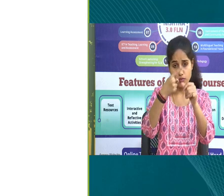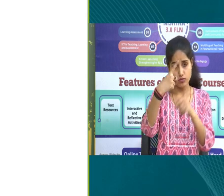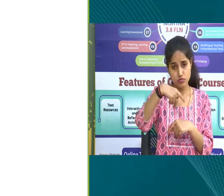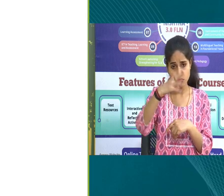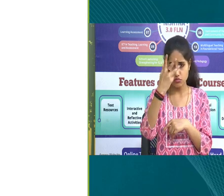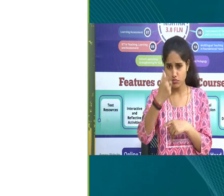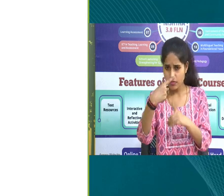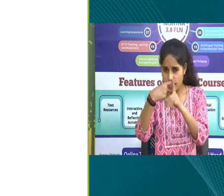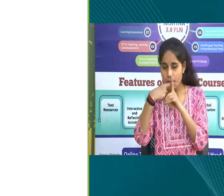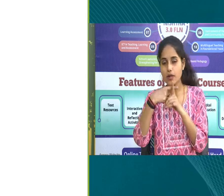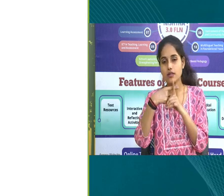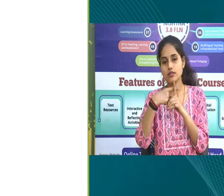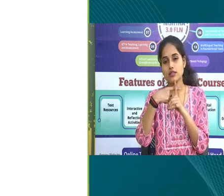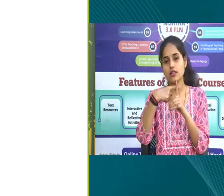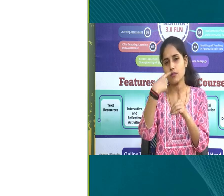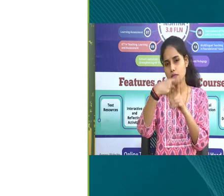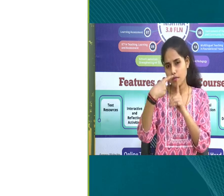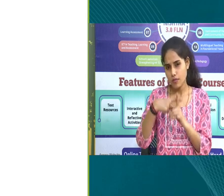ऐड